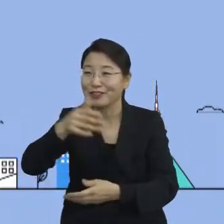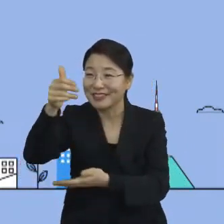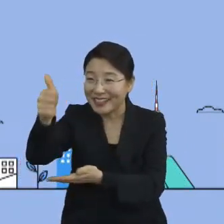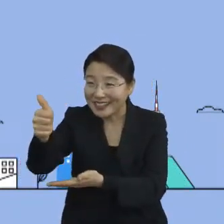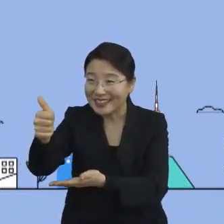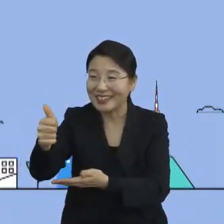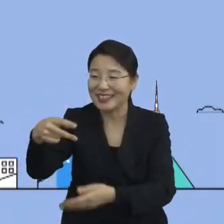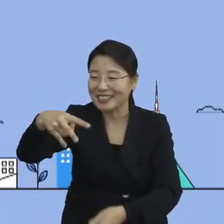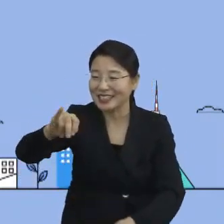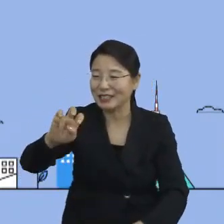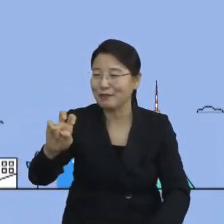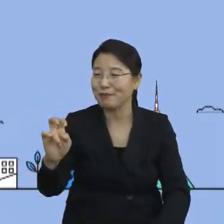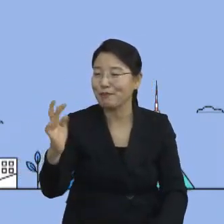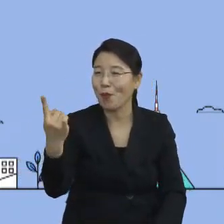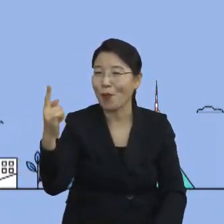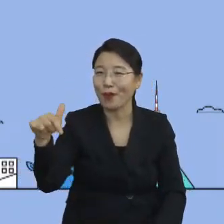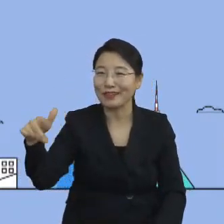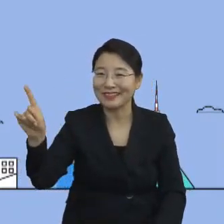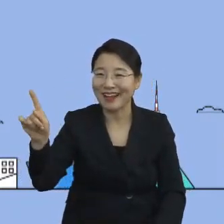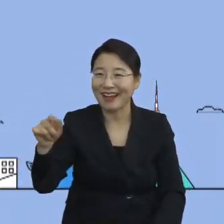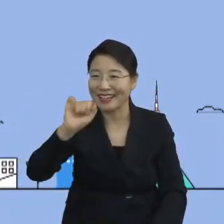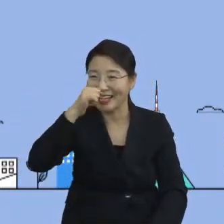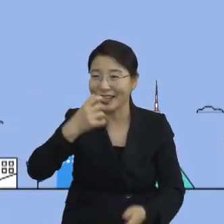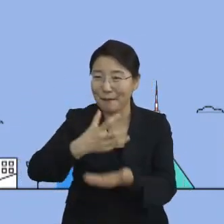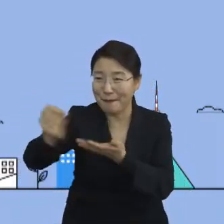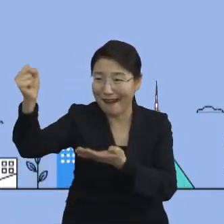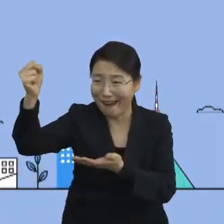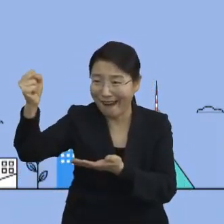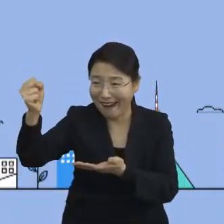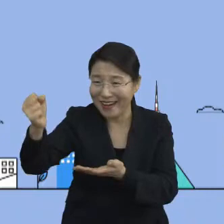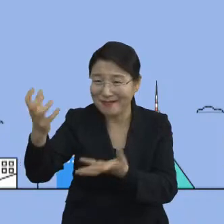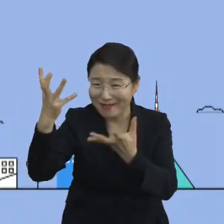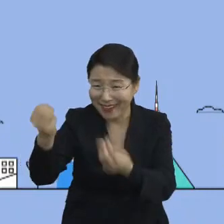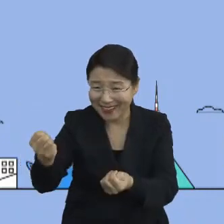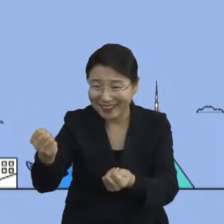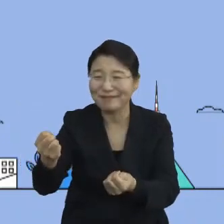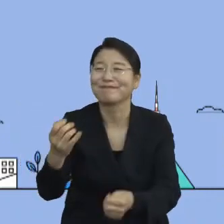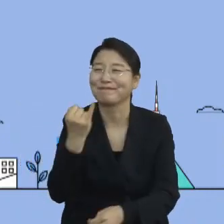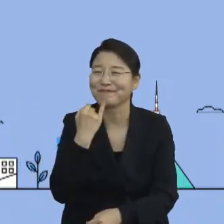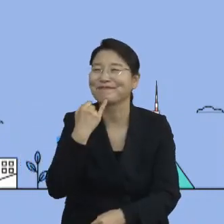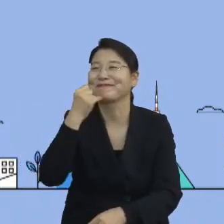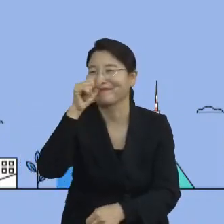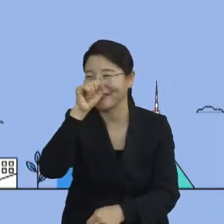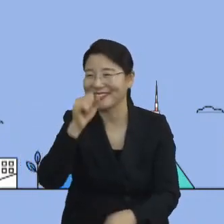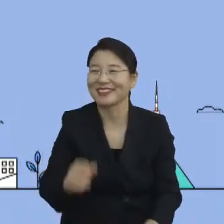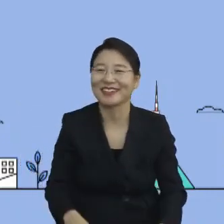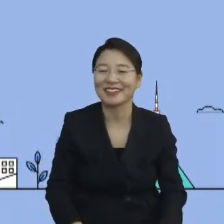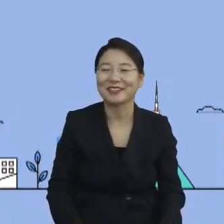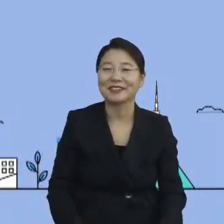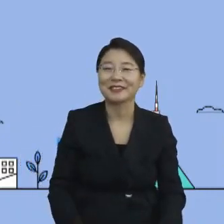네, 좋습니다. 동대문구 발전하는데 많은 돈이 쓰이면 좋죠. 어쨌거나